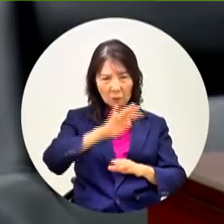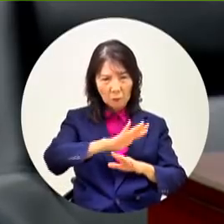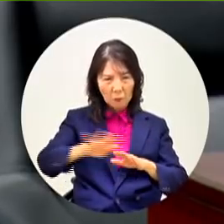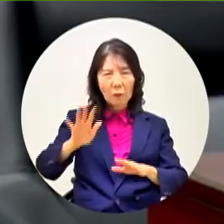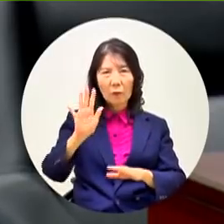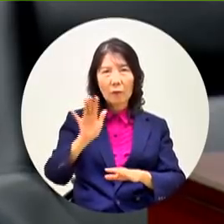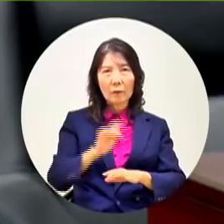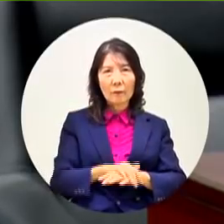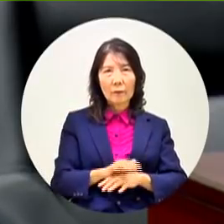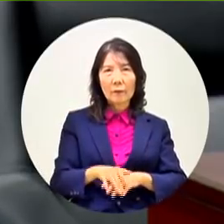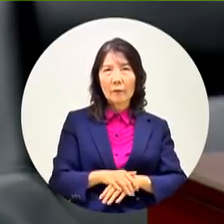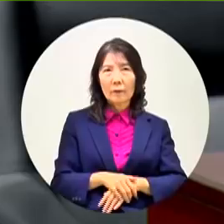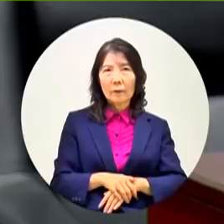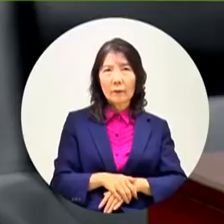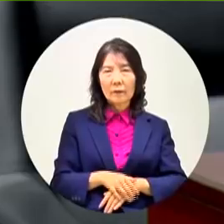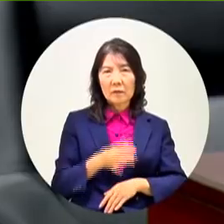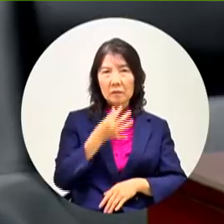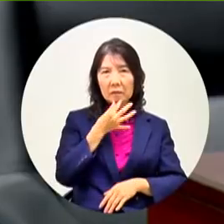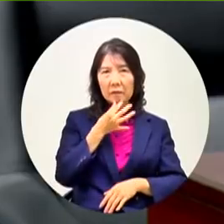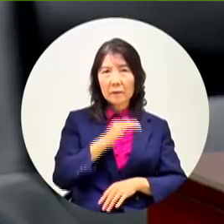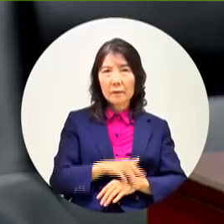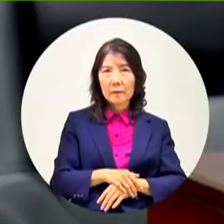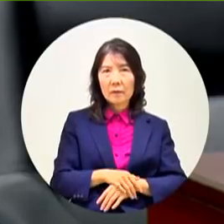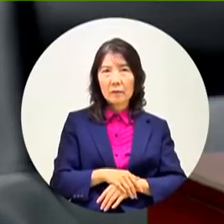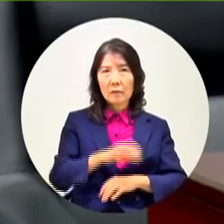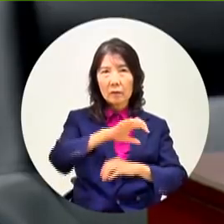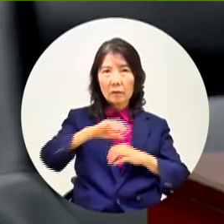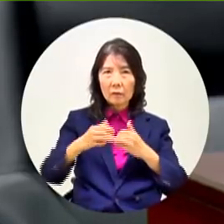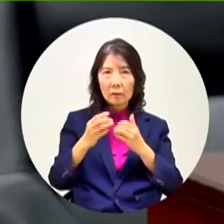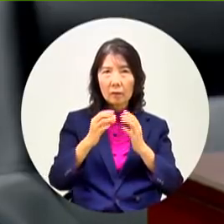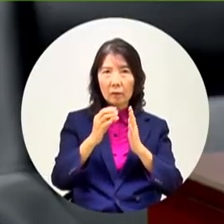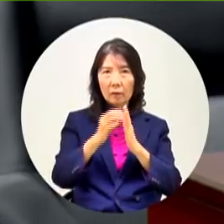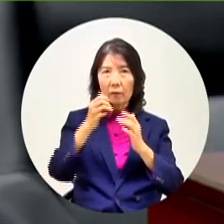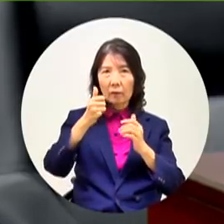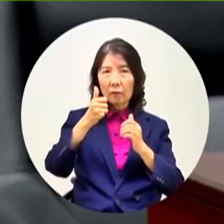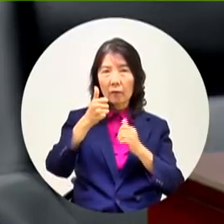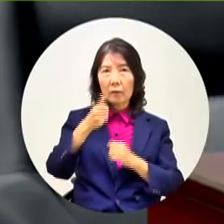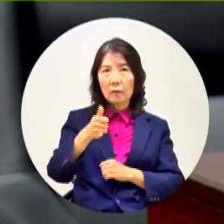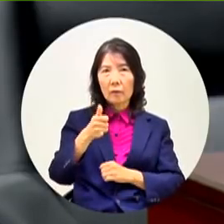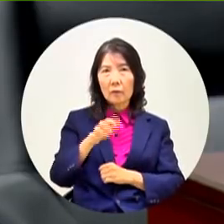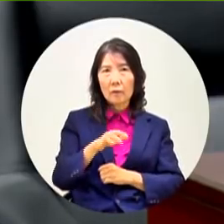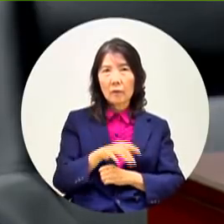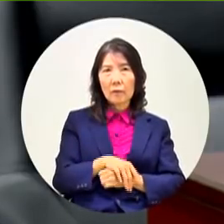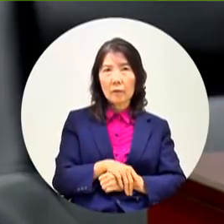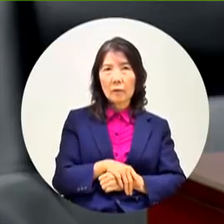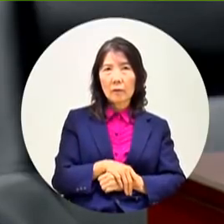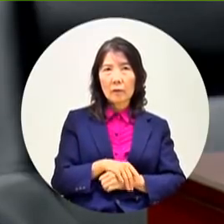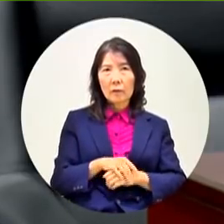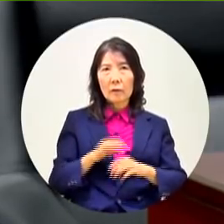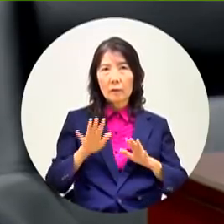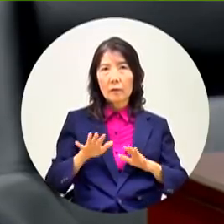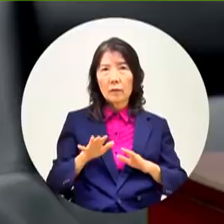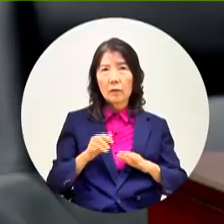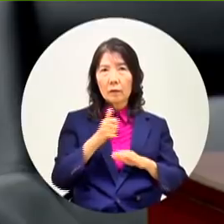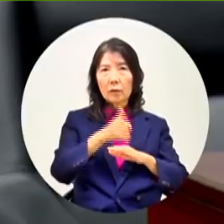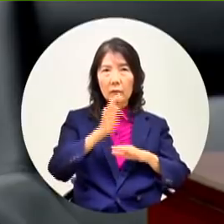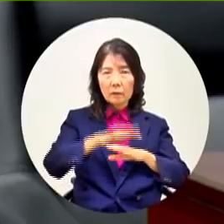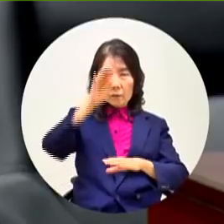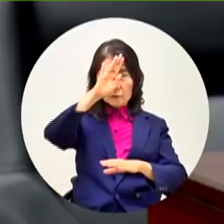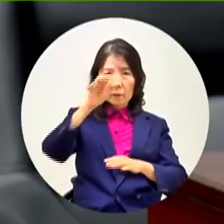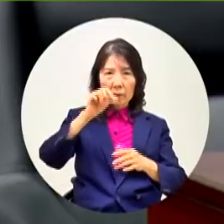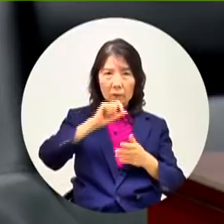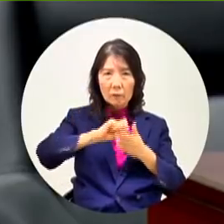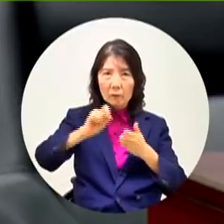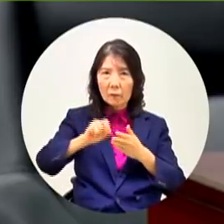咧麻烦咱的水，因咱的那环保局长哦，环保局长把这个，即卖环保局长登革热开单都开地主